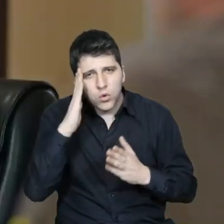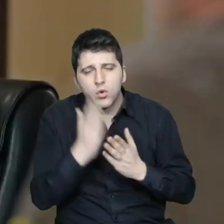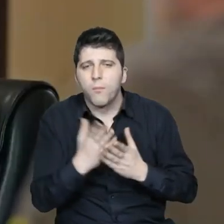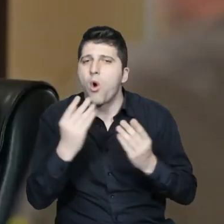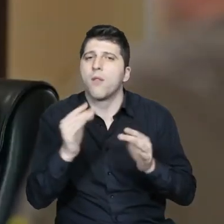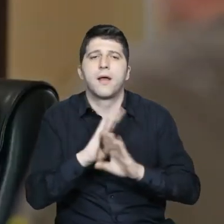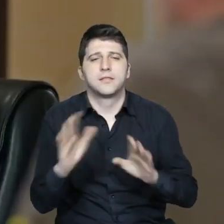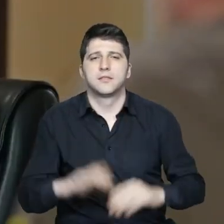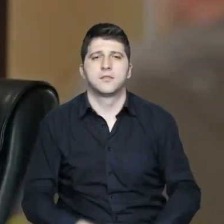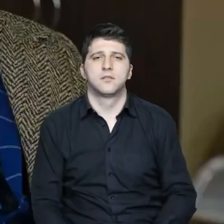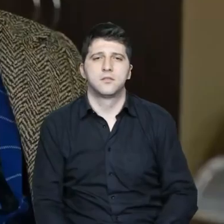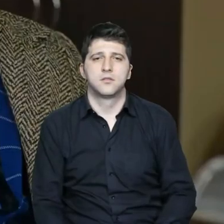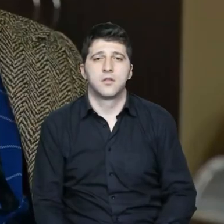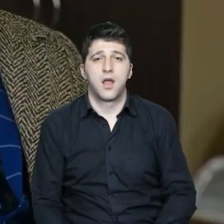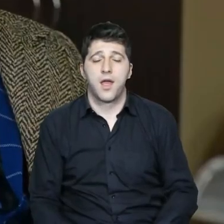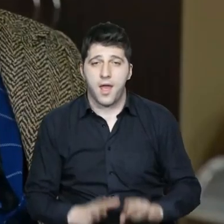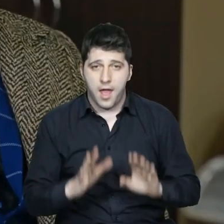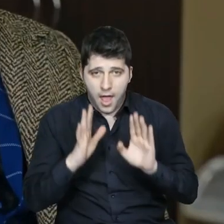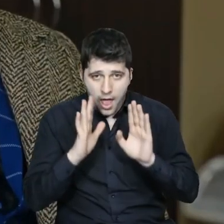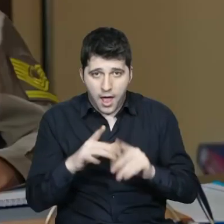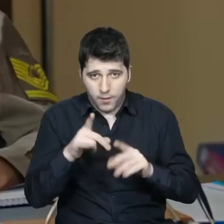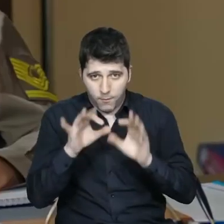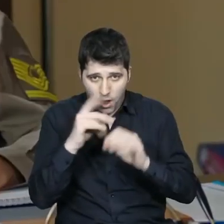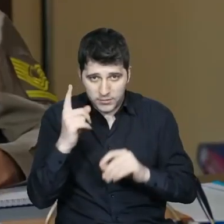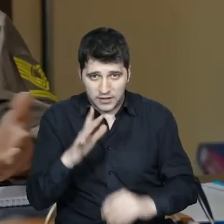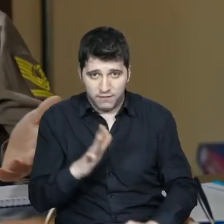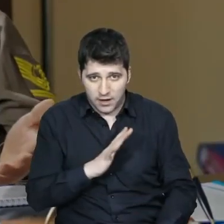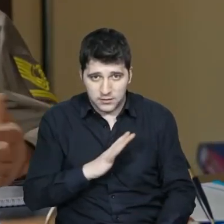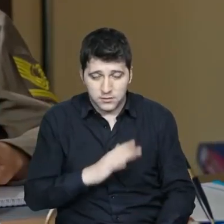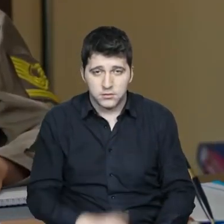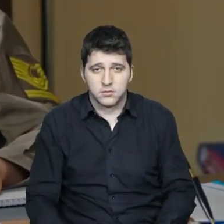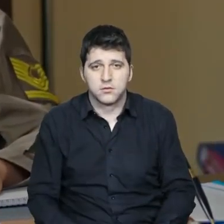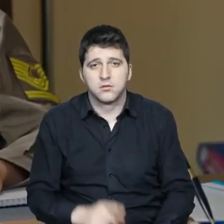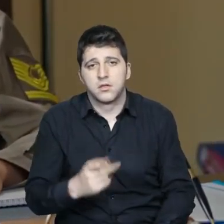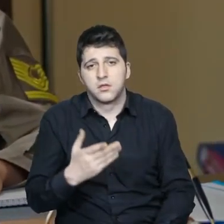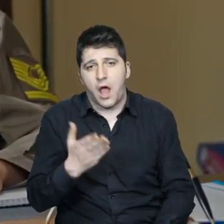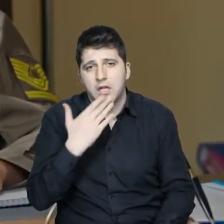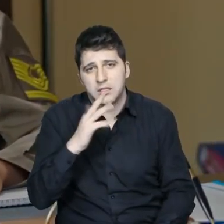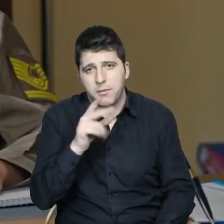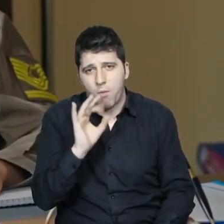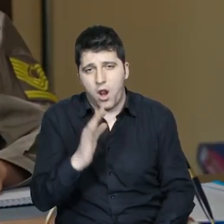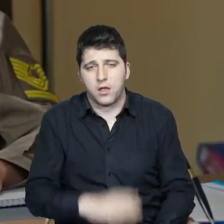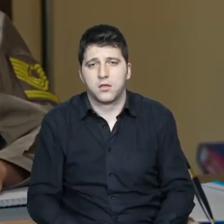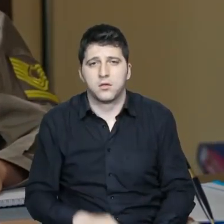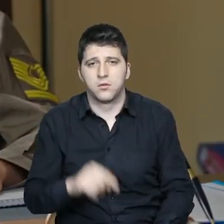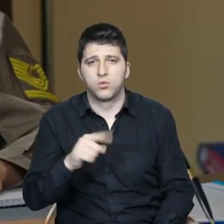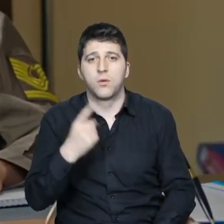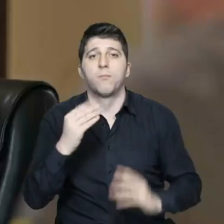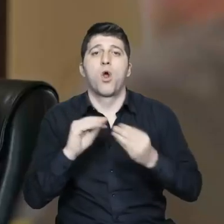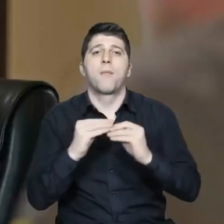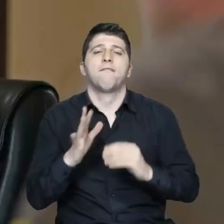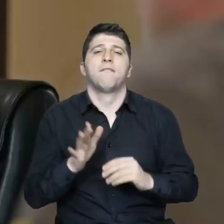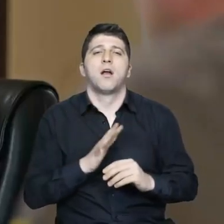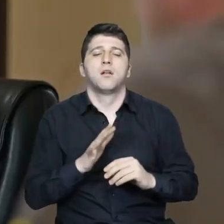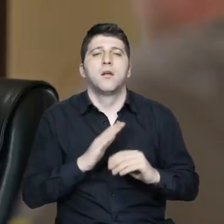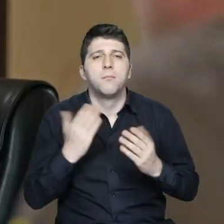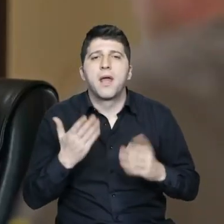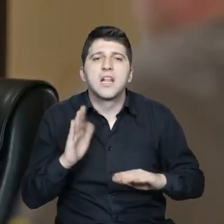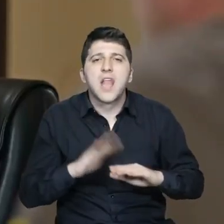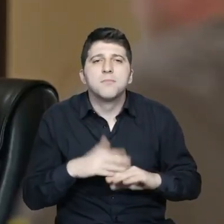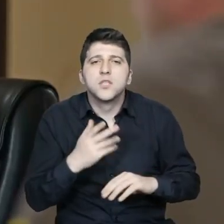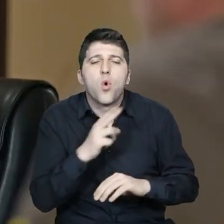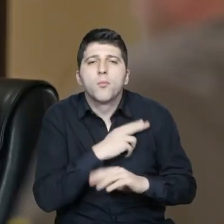gömemezsiniz. Eğer ki durum böyleyse, anlattığınıza göre böyle, burada bir sıkıntı var. Peki ne